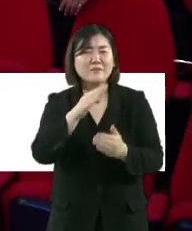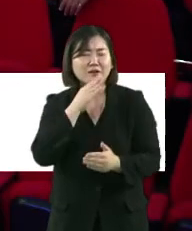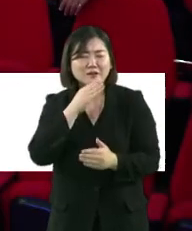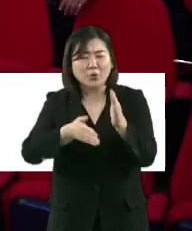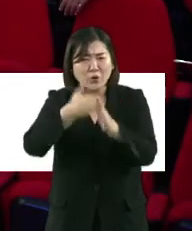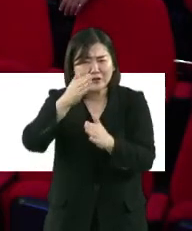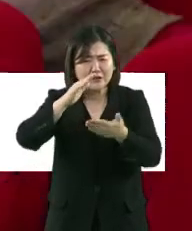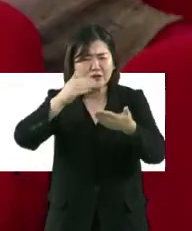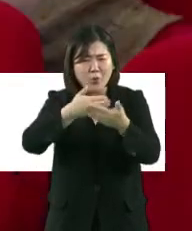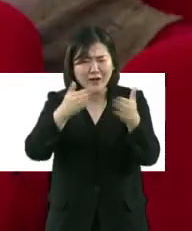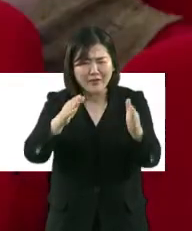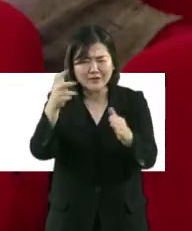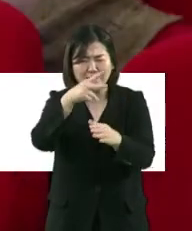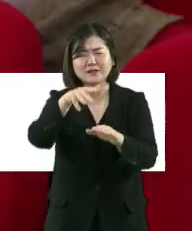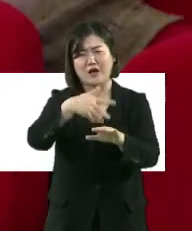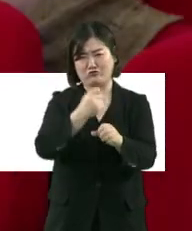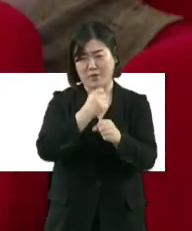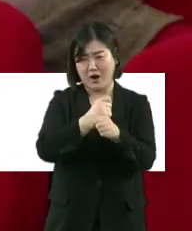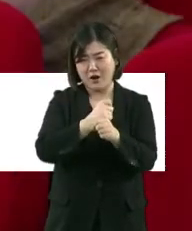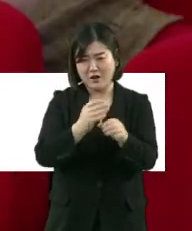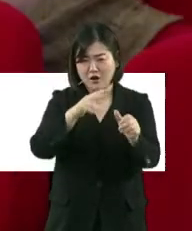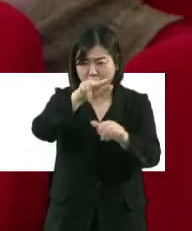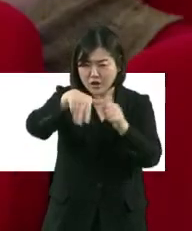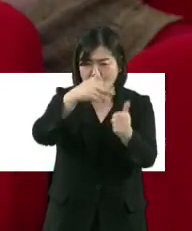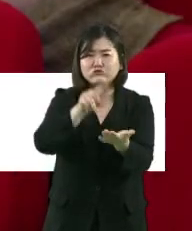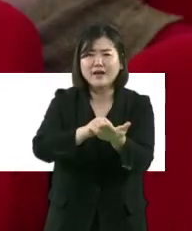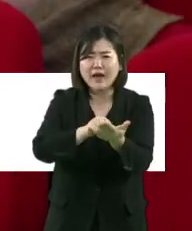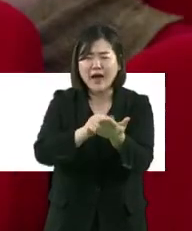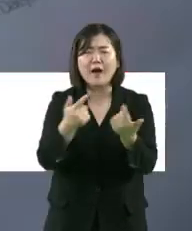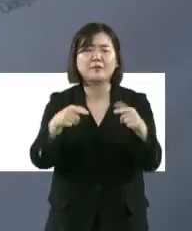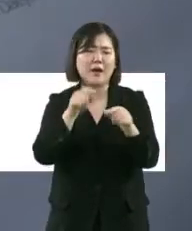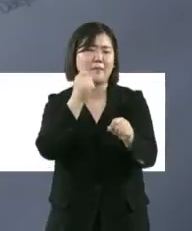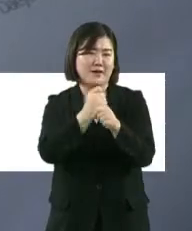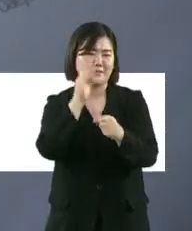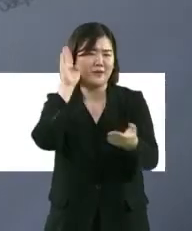도시 공간의 재구조화, 도시를 둘러싼 현안들과 함께 만드는